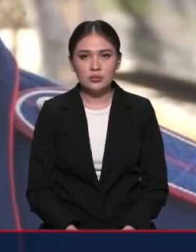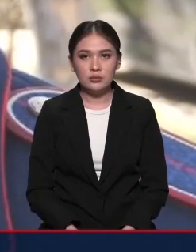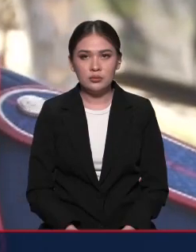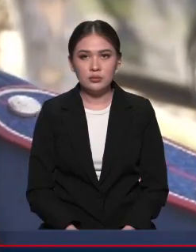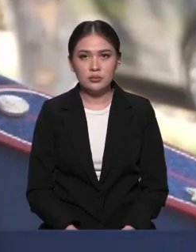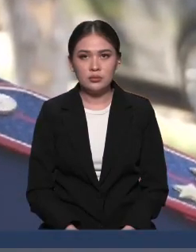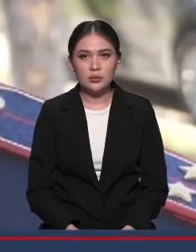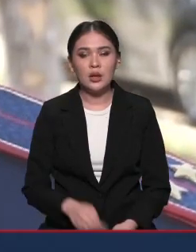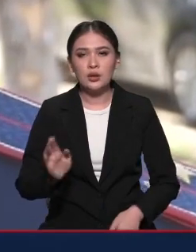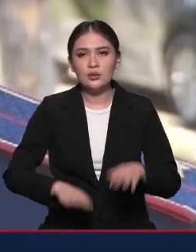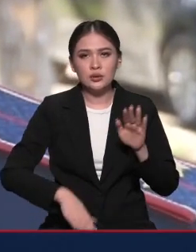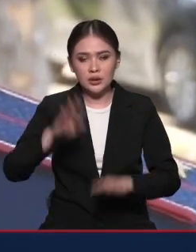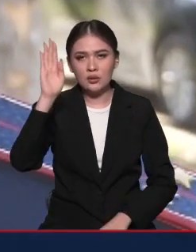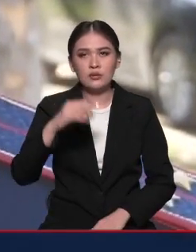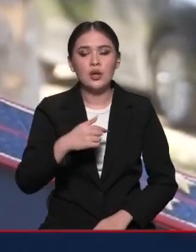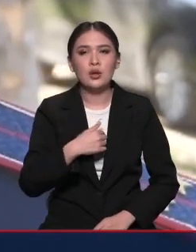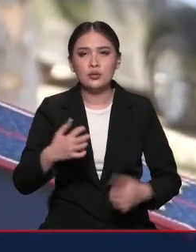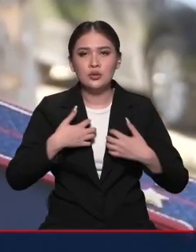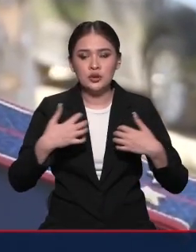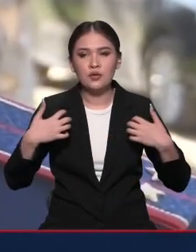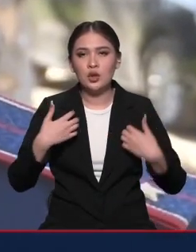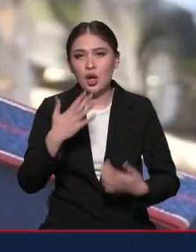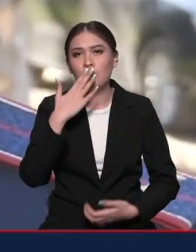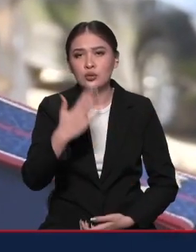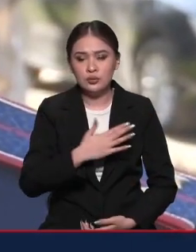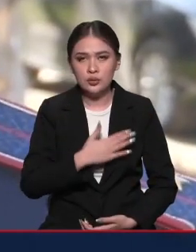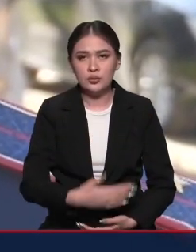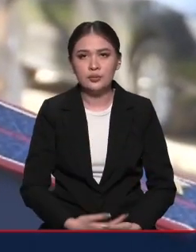С детства отношусь дружелюбно к животным, к питомцам.